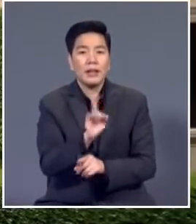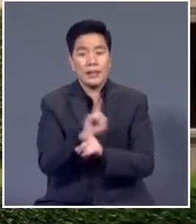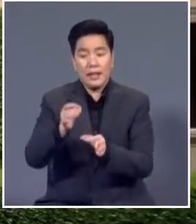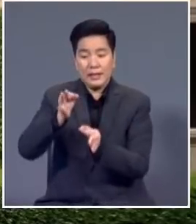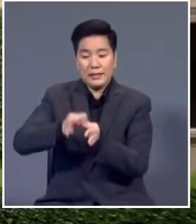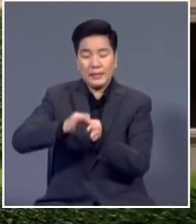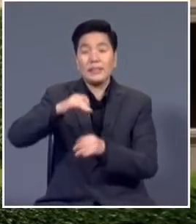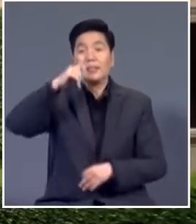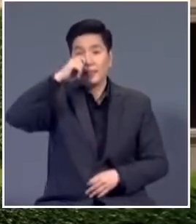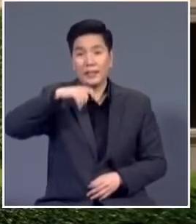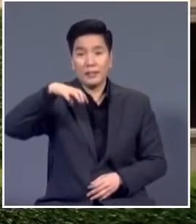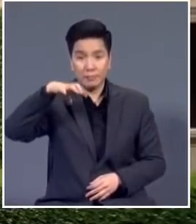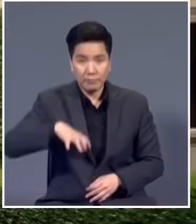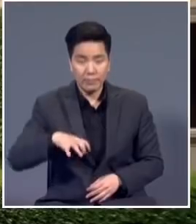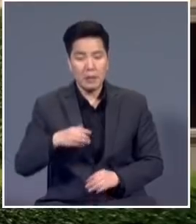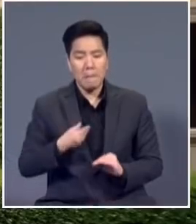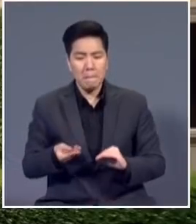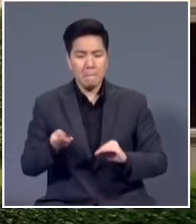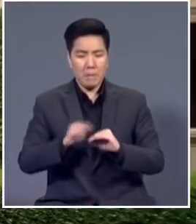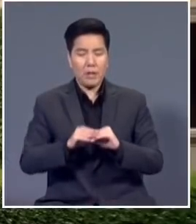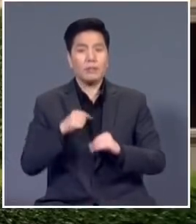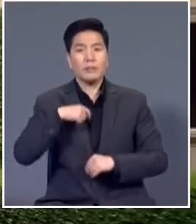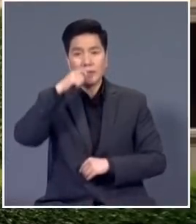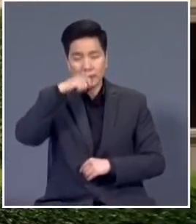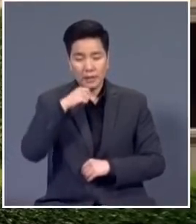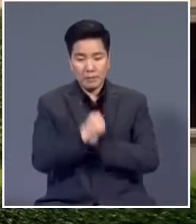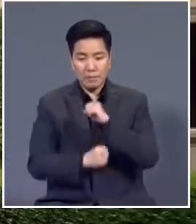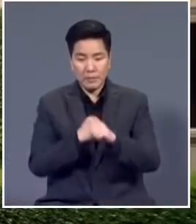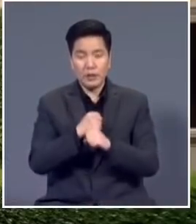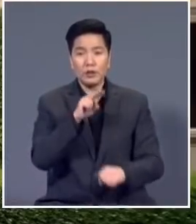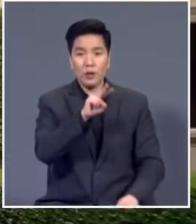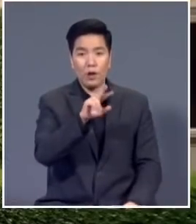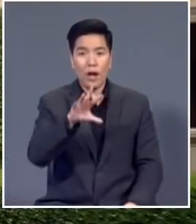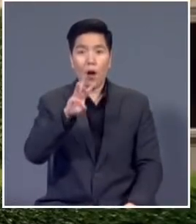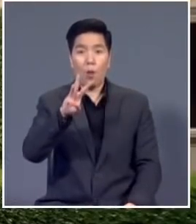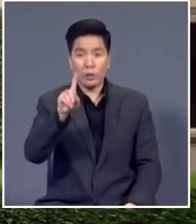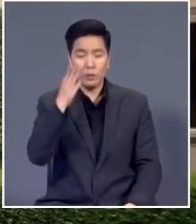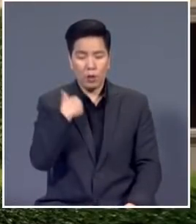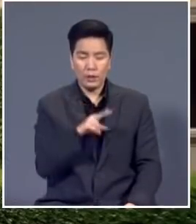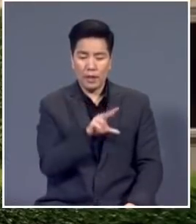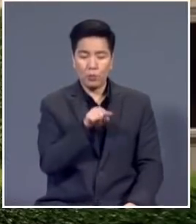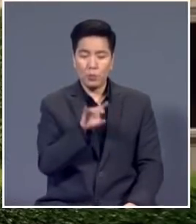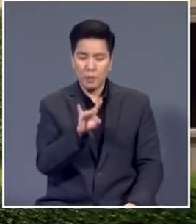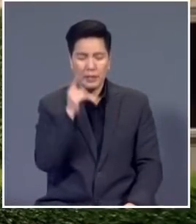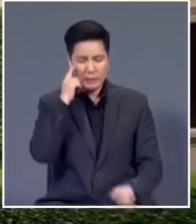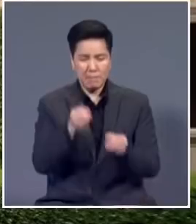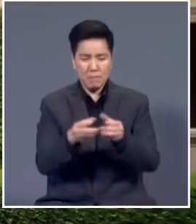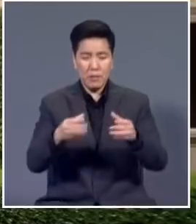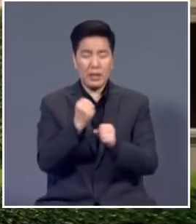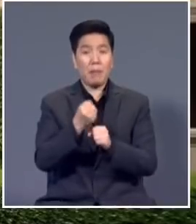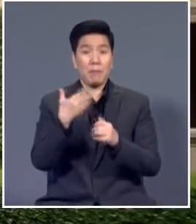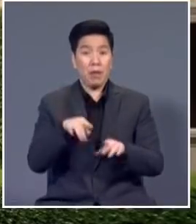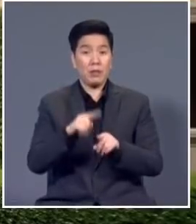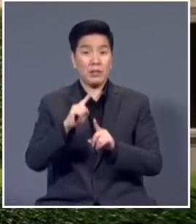แห่งประเทศไทยก็มีการปรับเพิ่มประมาณการของประเทศไทยในปี2061จาก 103.8 ที่ทำไว้ในเดือนกันยายนปีที่แล้ว